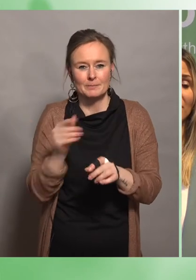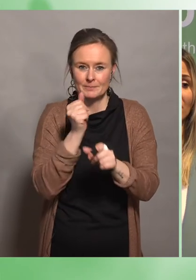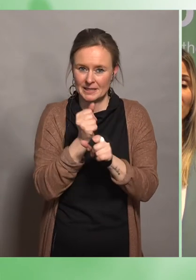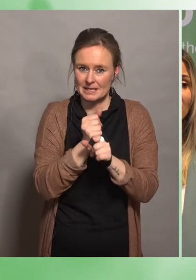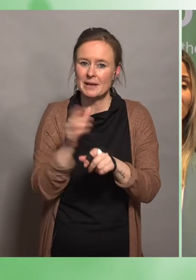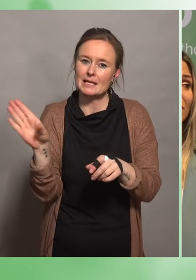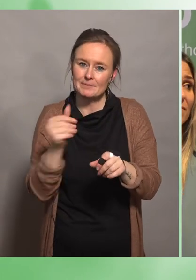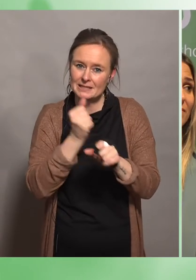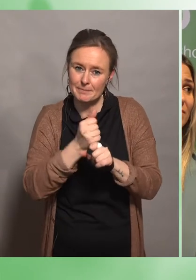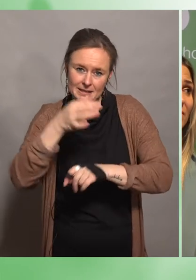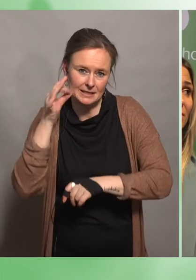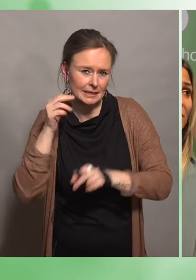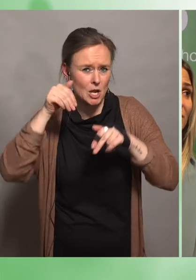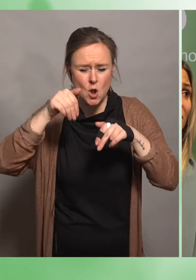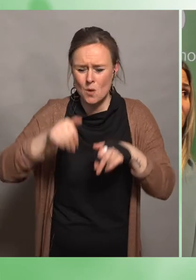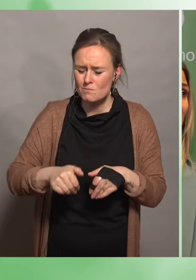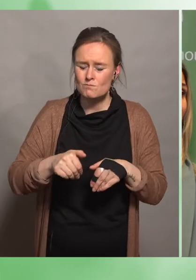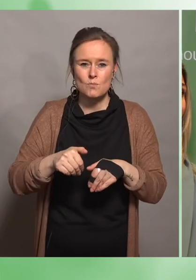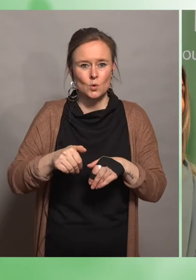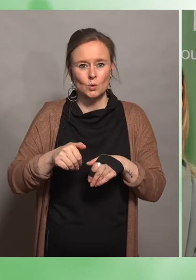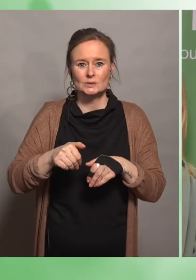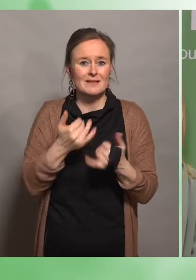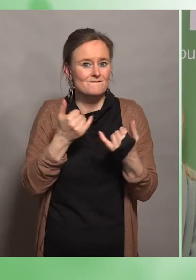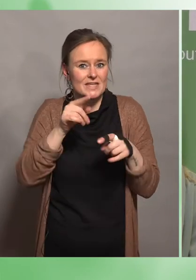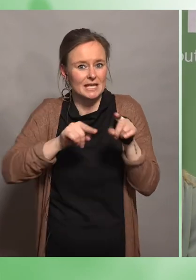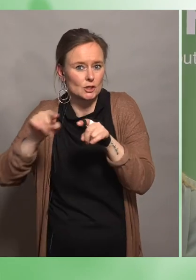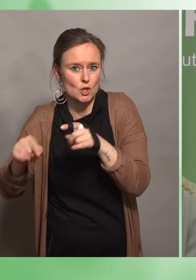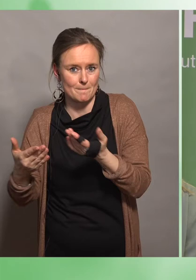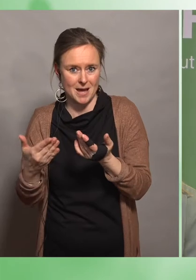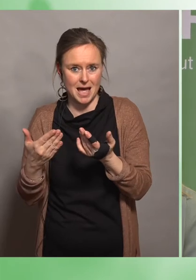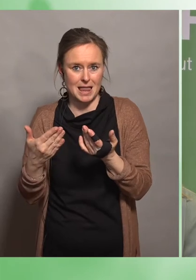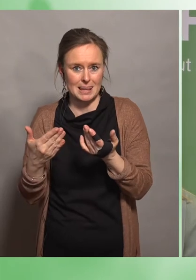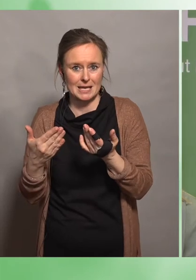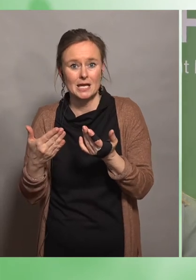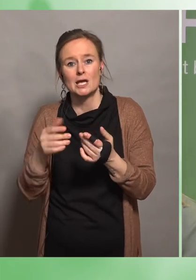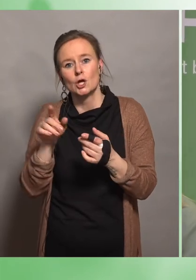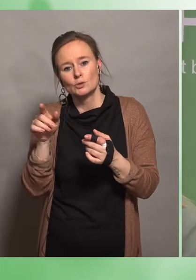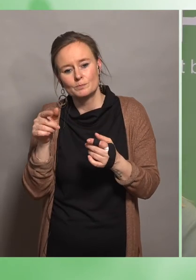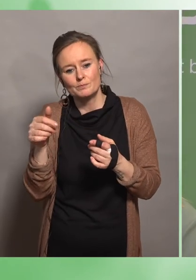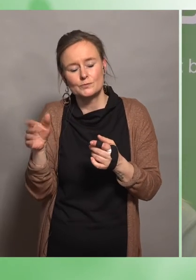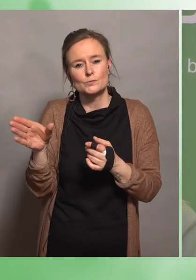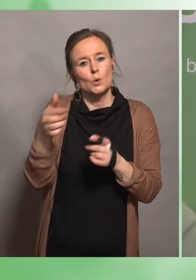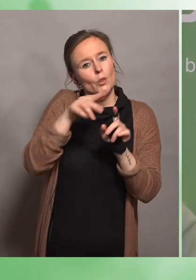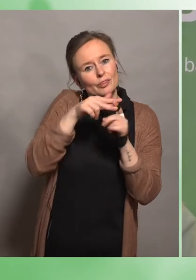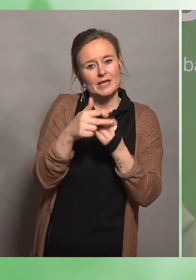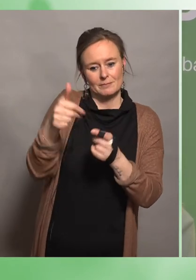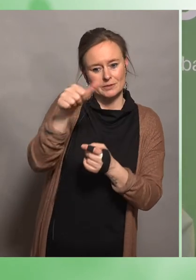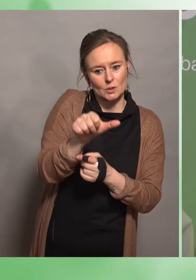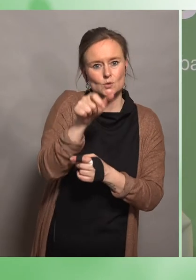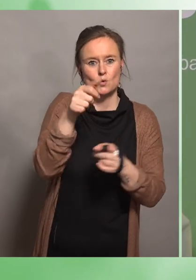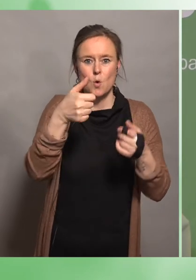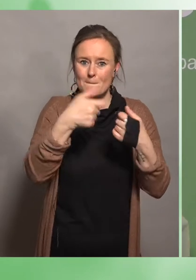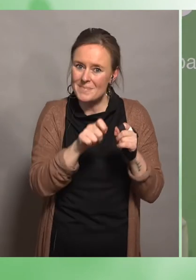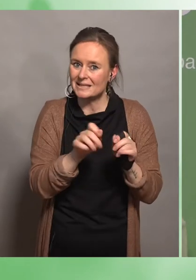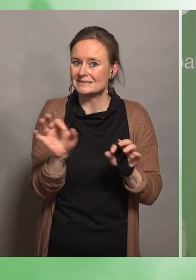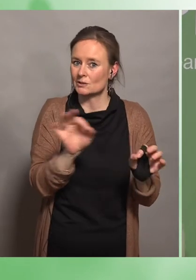Mitarbeiterin muss genauso wie im normalen Recruiting-Prozess einfach zur Position und zum Team passen. Also wir machen da keine Extrameile oder sonst